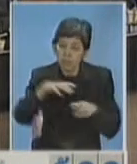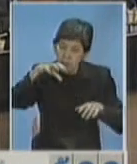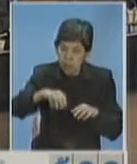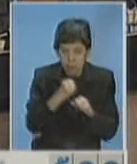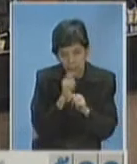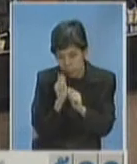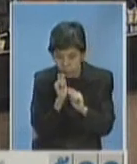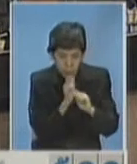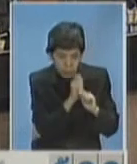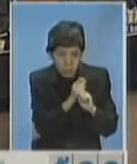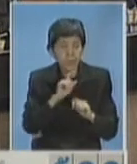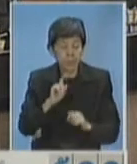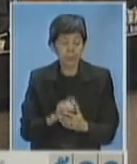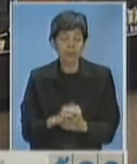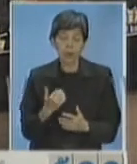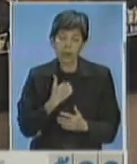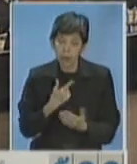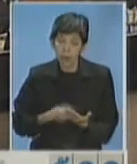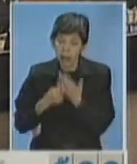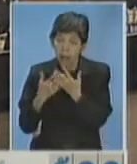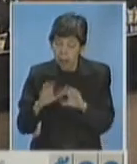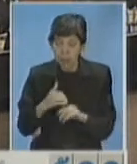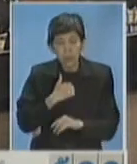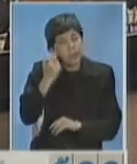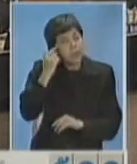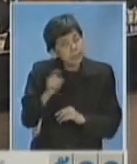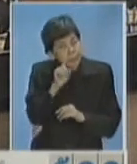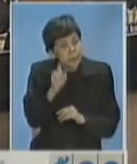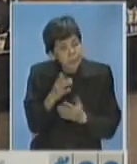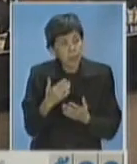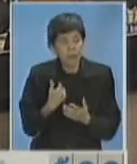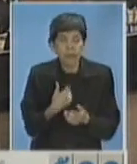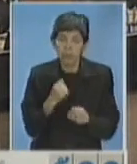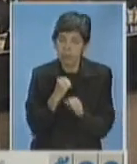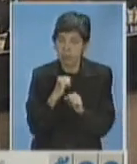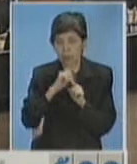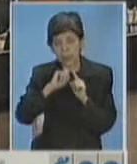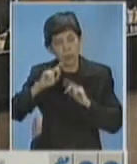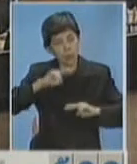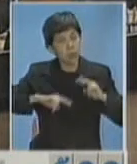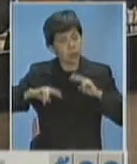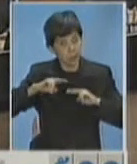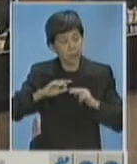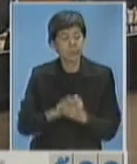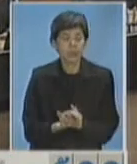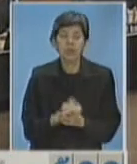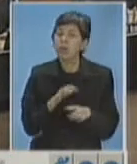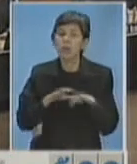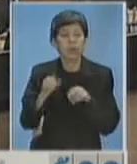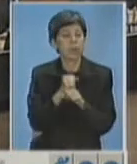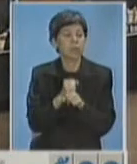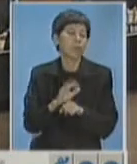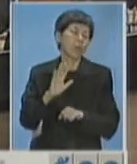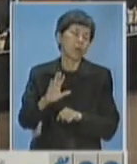านเพราะนั้นเมื่อได้ท่านได้รับไปแล้วนะครับท่านจะติดใจอย่างไรหรือไม่มีกระบวนการอื่นในการตรวจสอบท่านก็ไปดำเนินการในส่ว